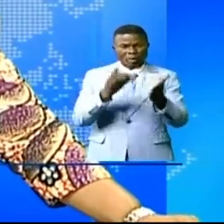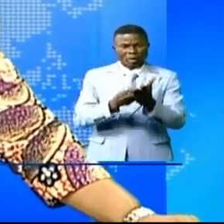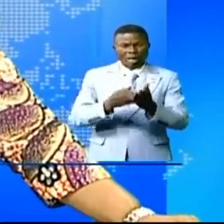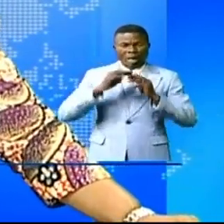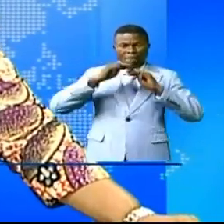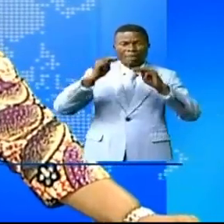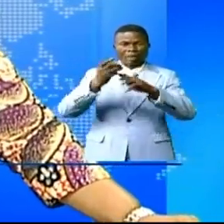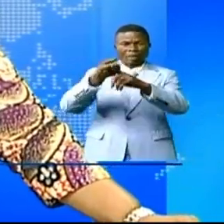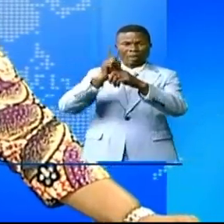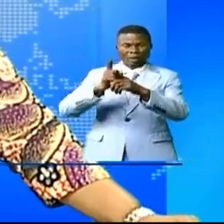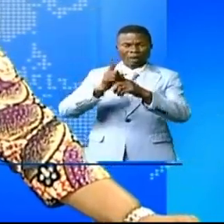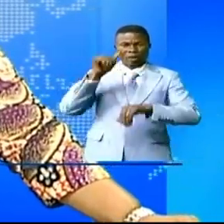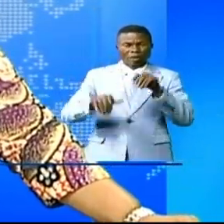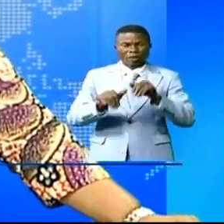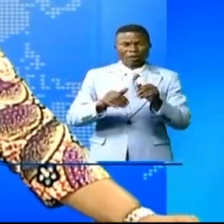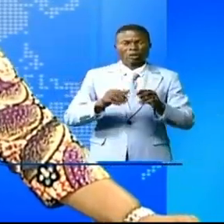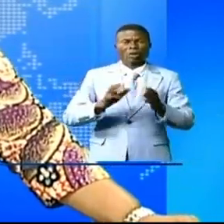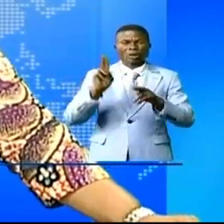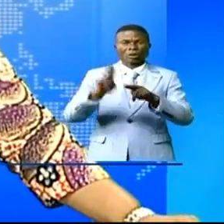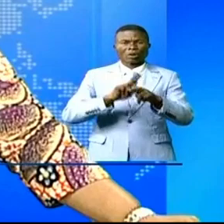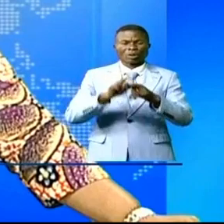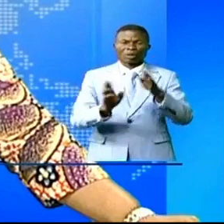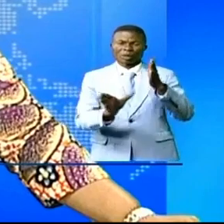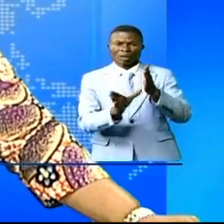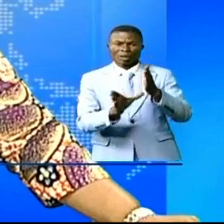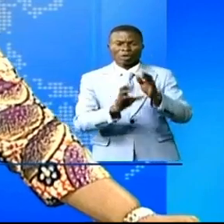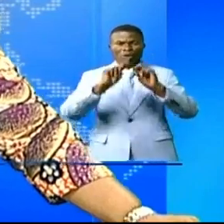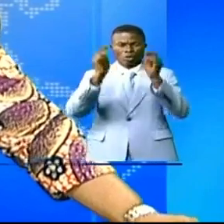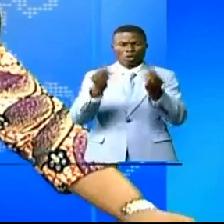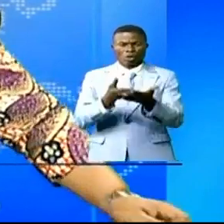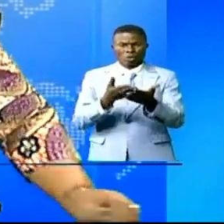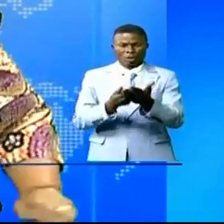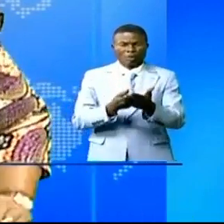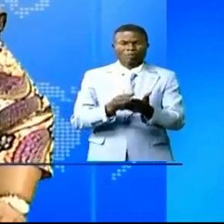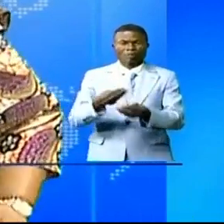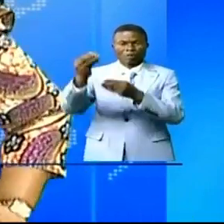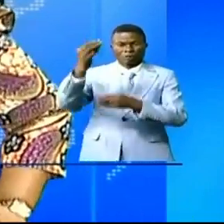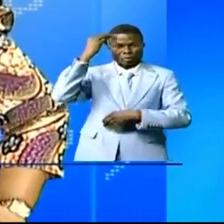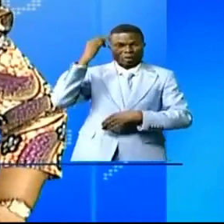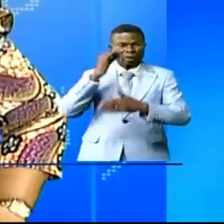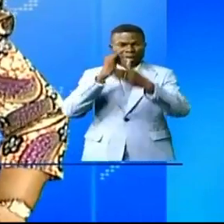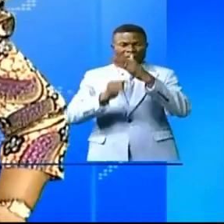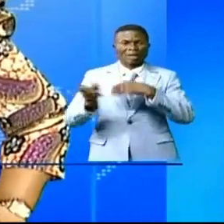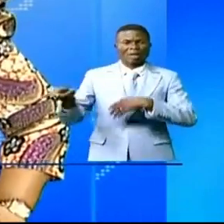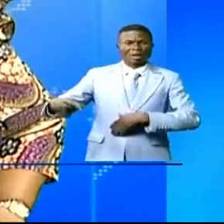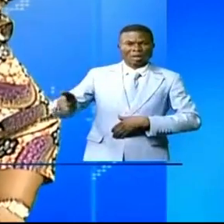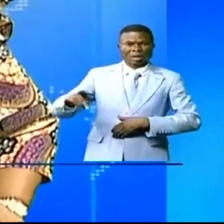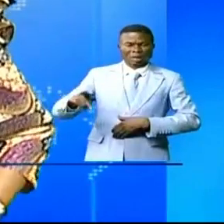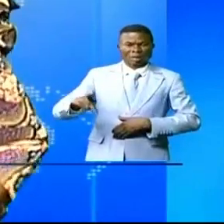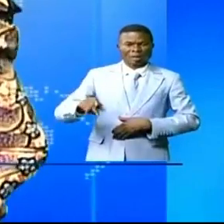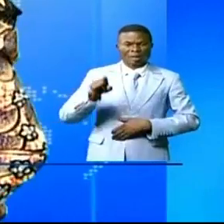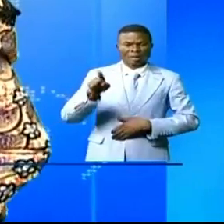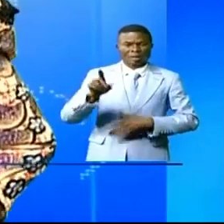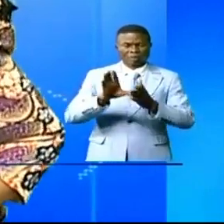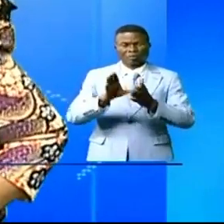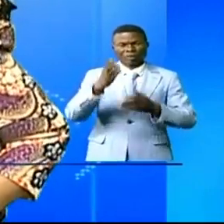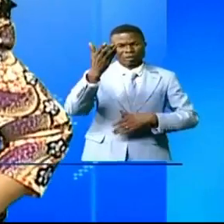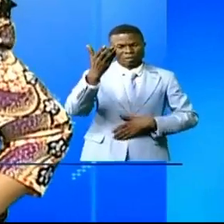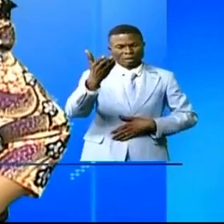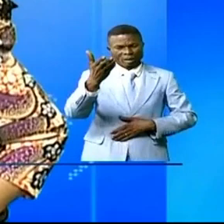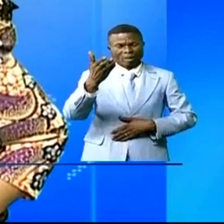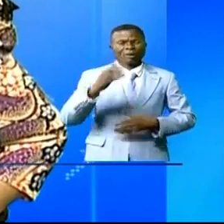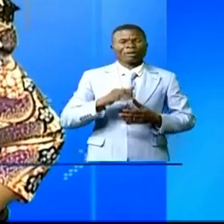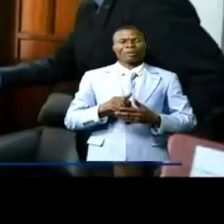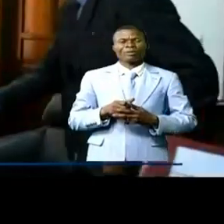par le secrétaire exécutif adjoint de cette commission au ministre de l'intégration régionale diddy maasing à vittel tag habitat ce n'est son